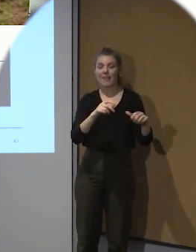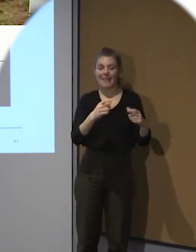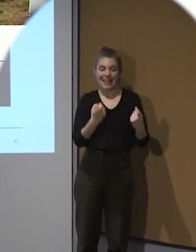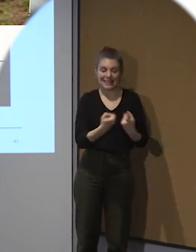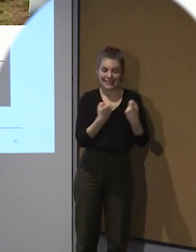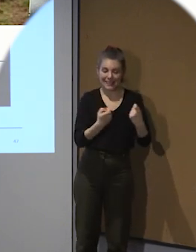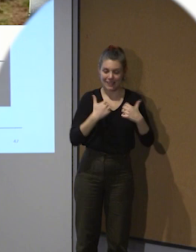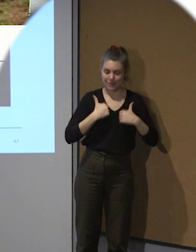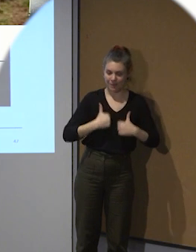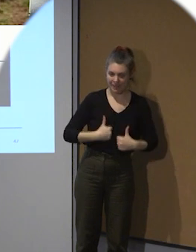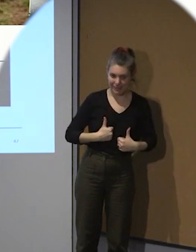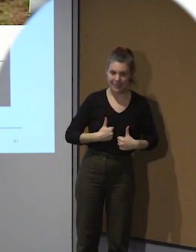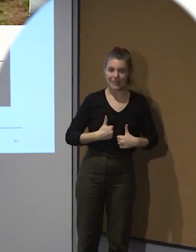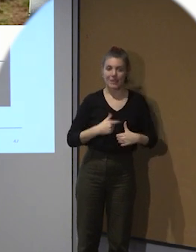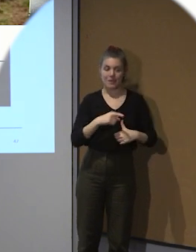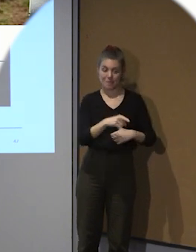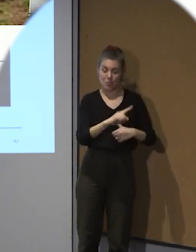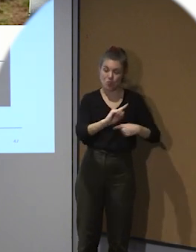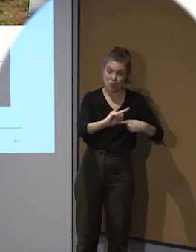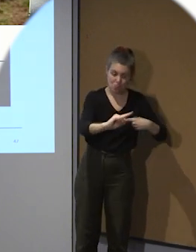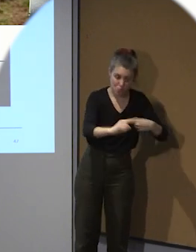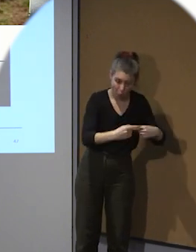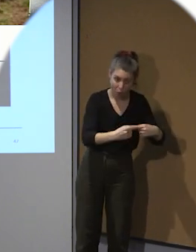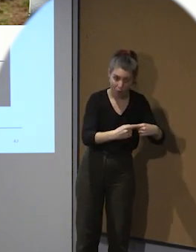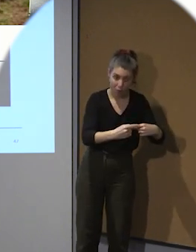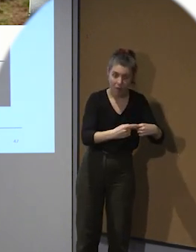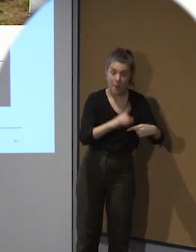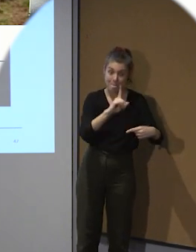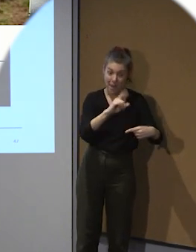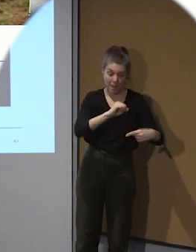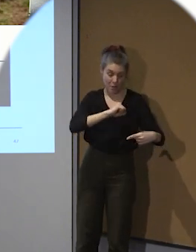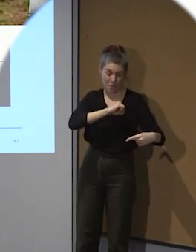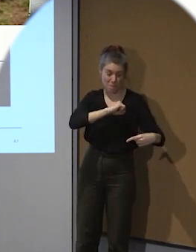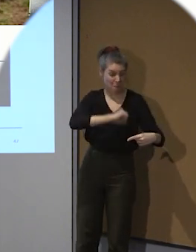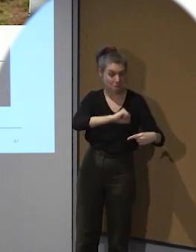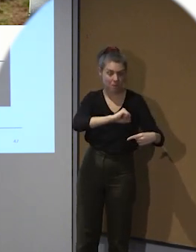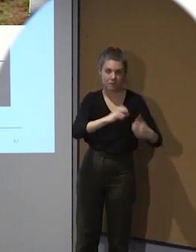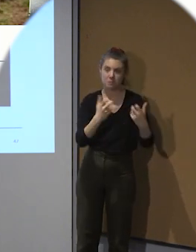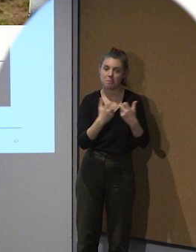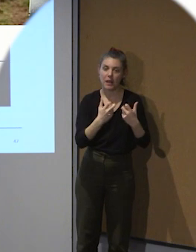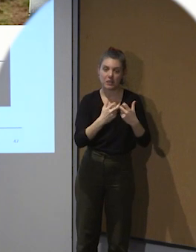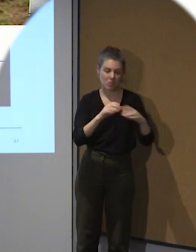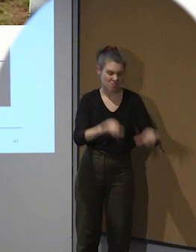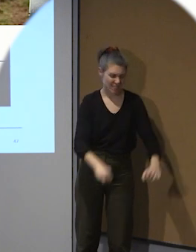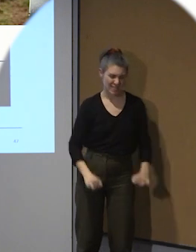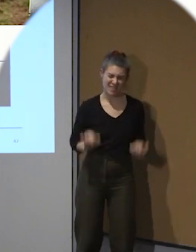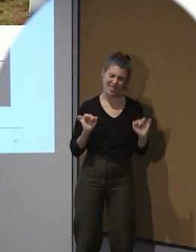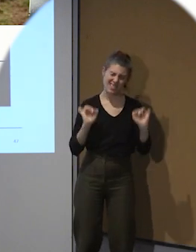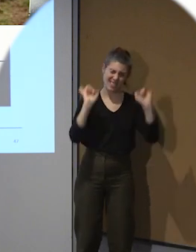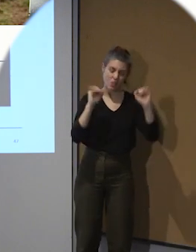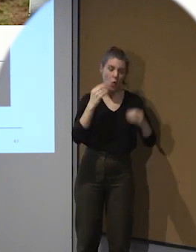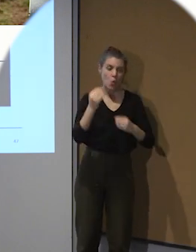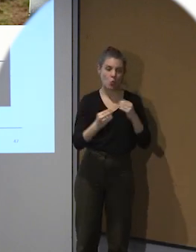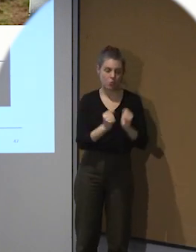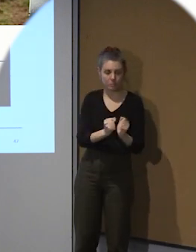statique, c'est un effort bref à puissance qui peut être très importante. Ça peut être de l'haltérophilie, ça peut être du sprint, c'est-à-dire que l'on ne va